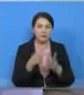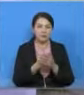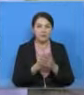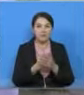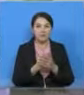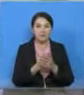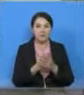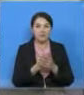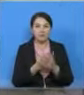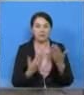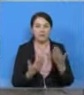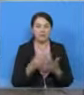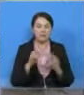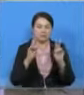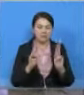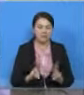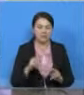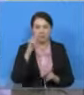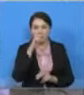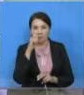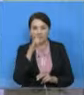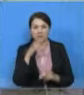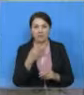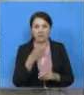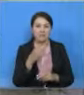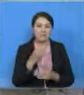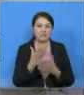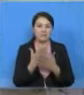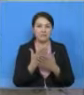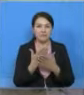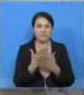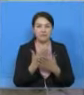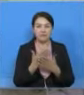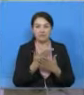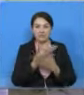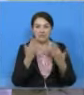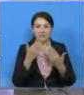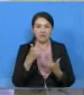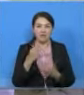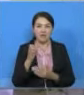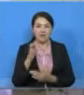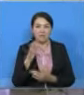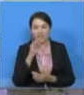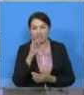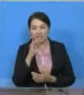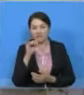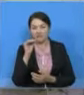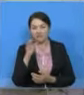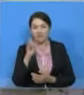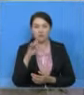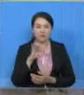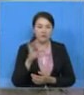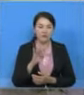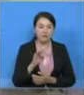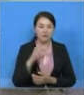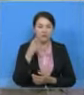с трех лет, и есть специальные зубные пасты, да, которые не содержат такие абразивные, да, потому что у детей